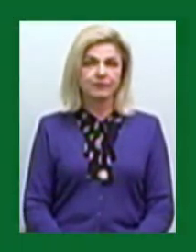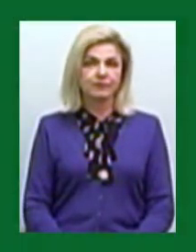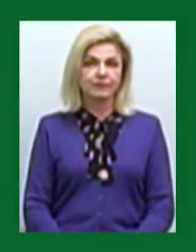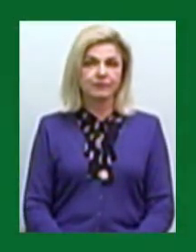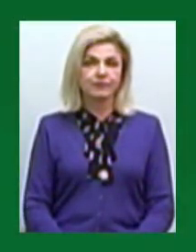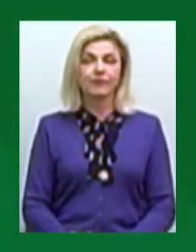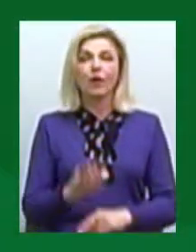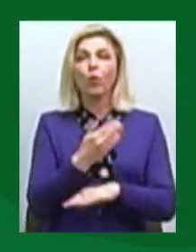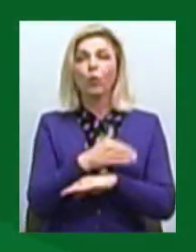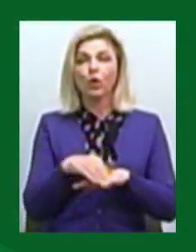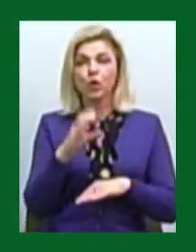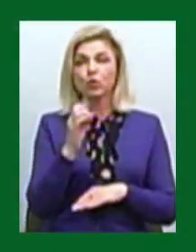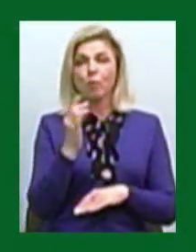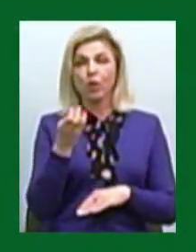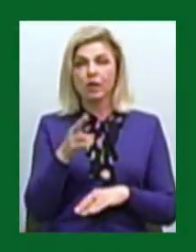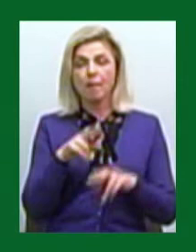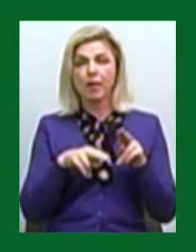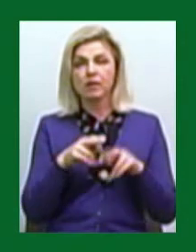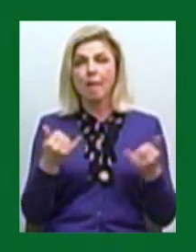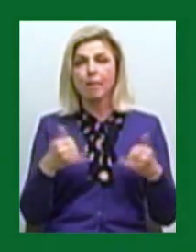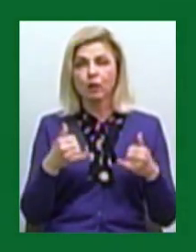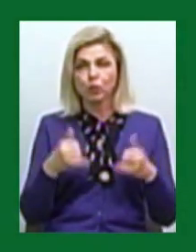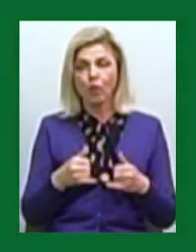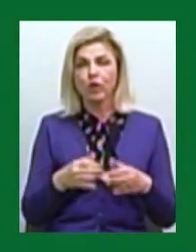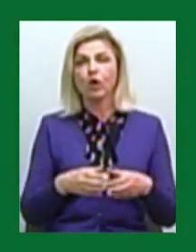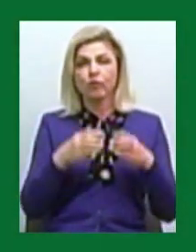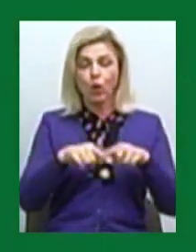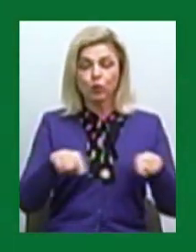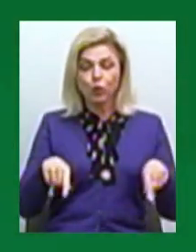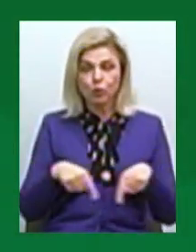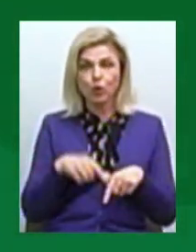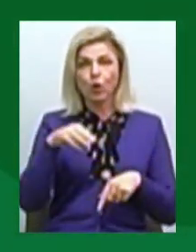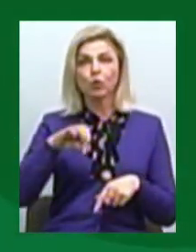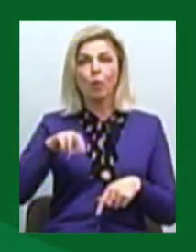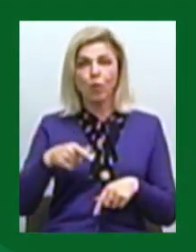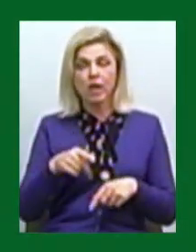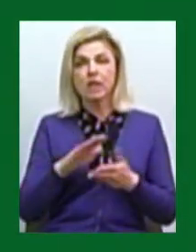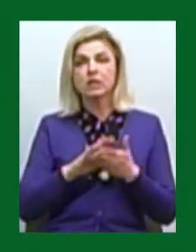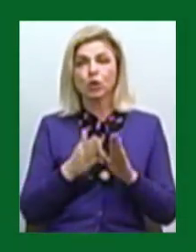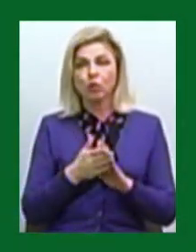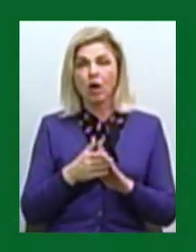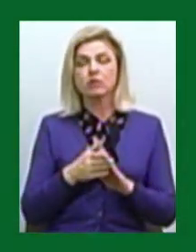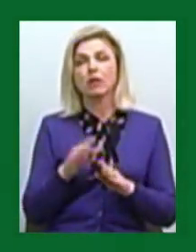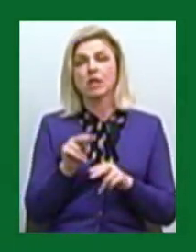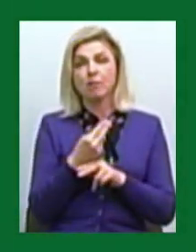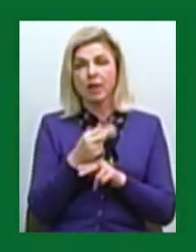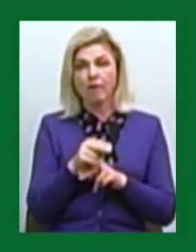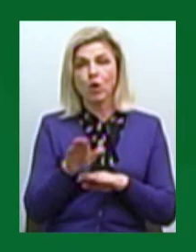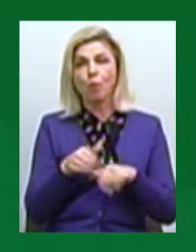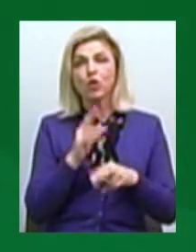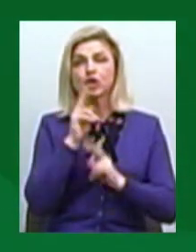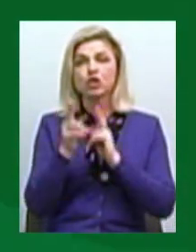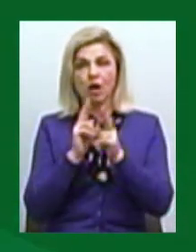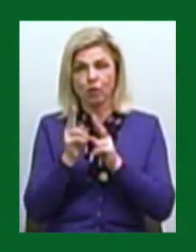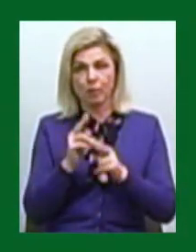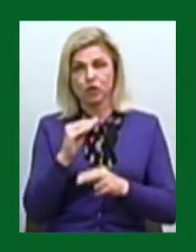На вулиці Соборній будівельники забетонували пристовбурну лунку тополі. Ситуацію виправили після скарги до департаменту житлово-комунального